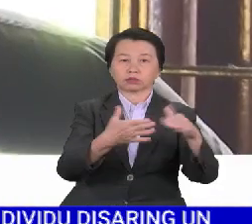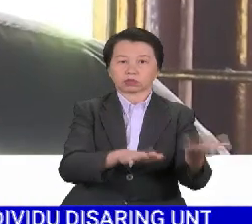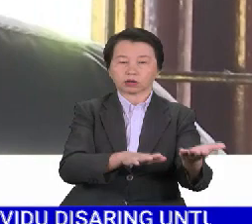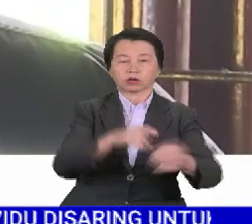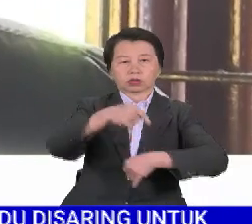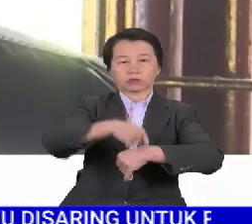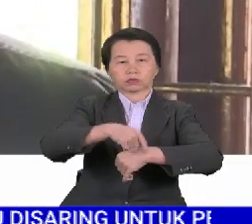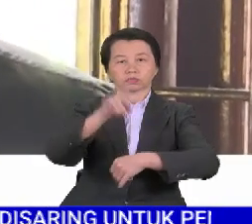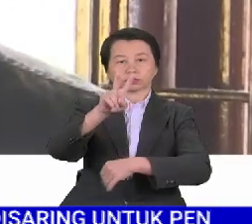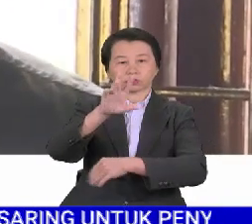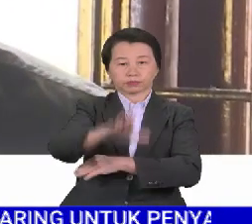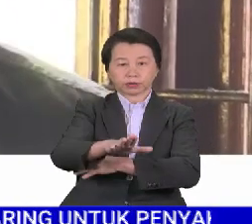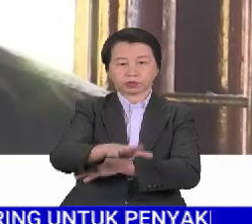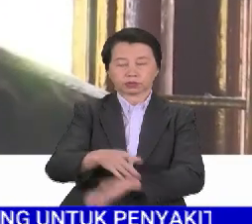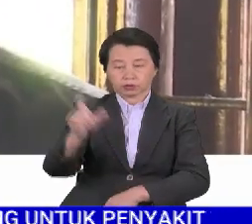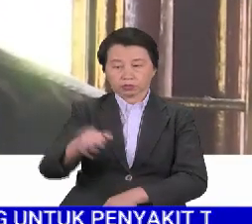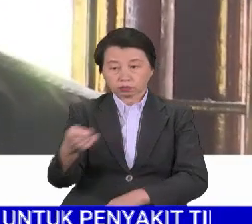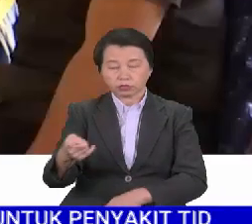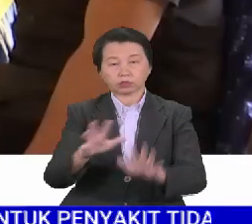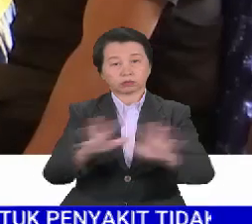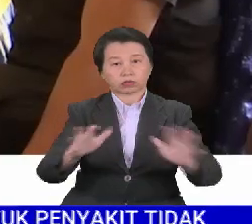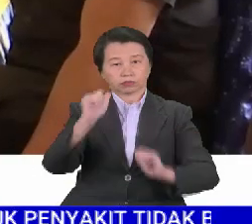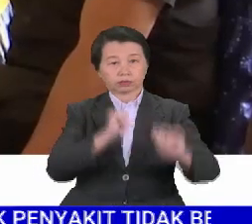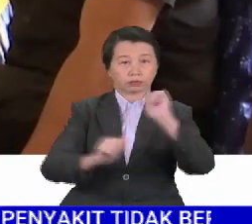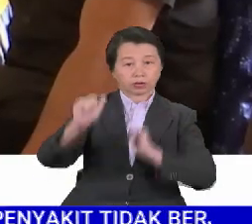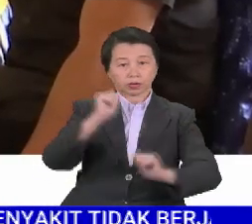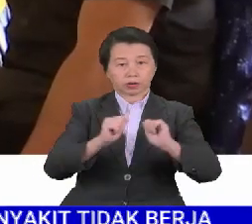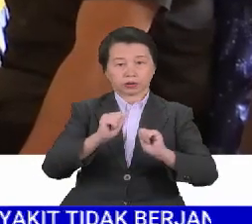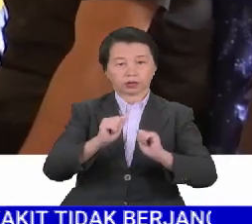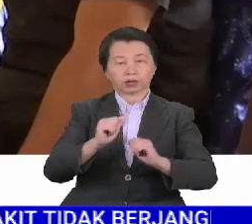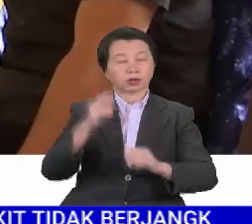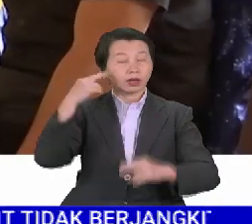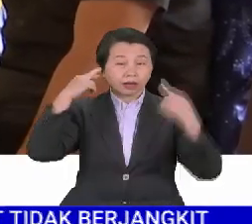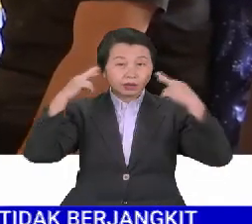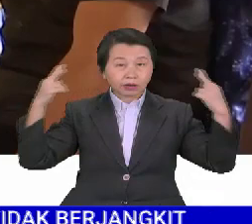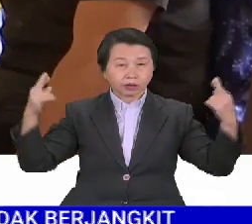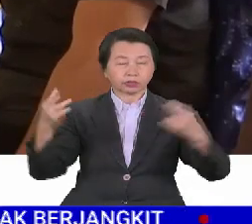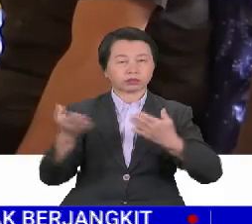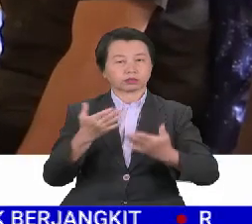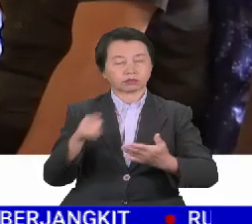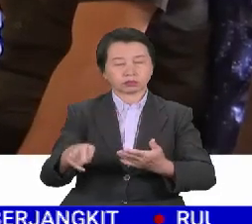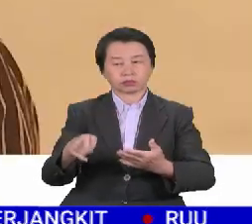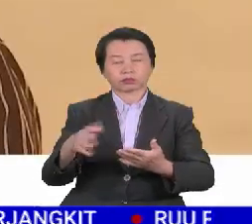sekitar pukul 2 petang. Beliau antara barisan pelakon dalam sketsa radio bertajuk Tembawai Kanyok